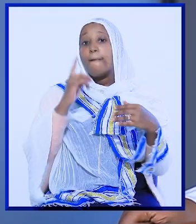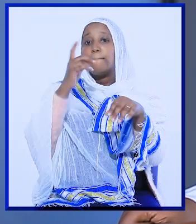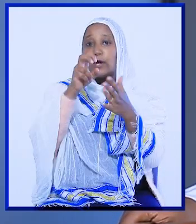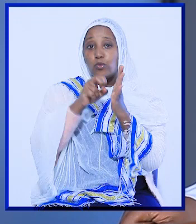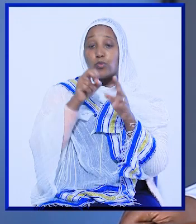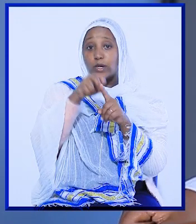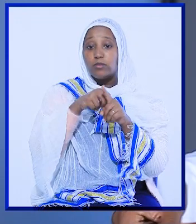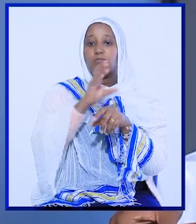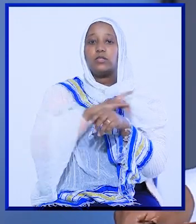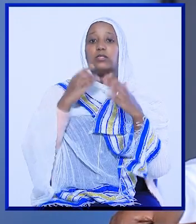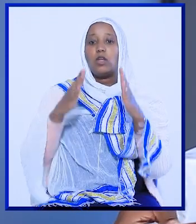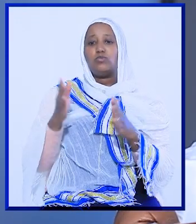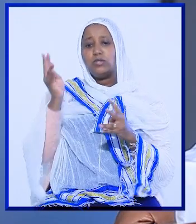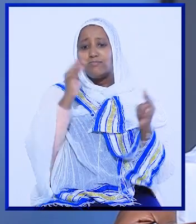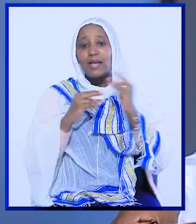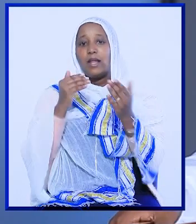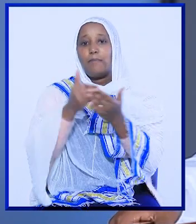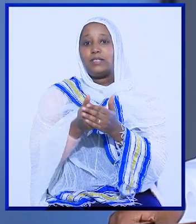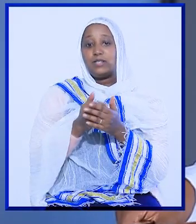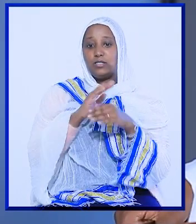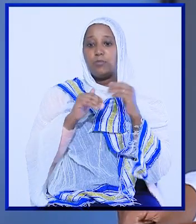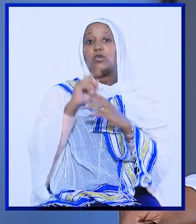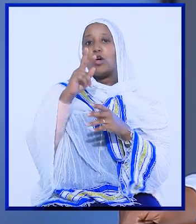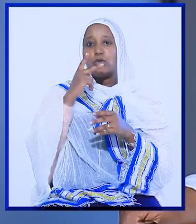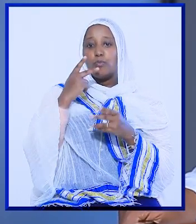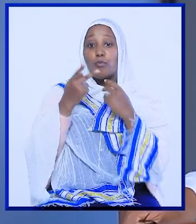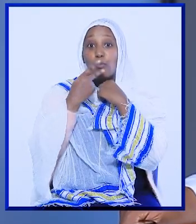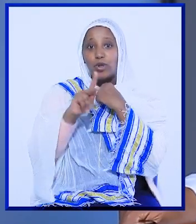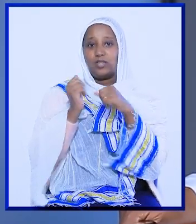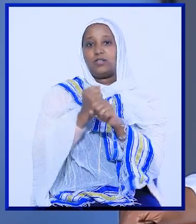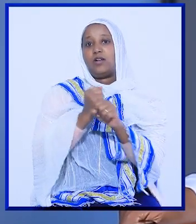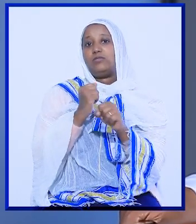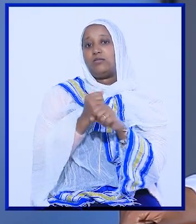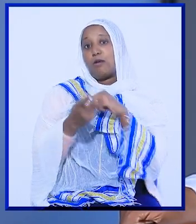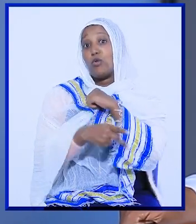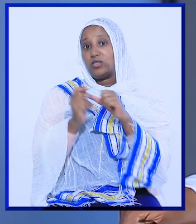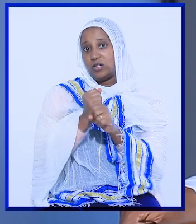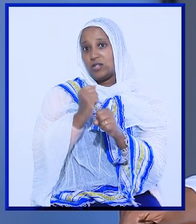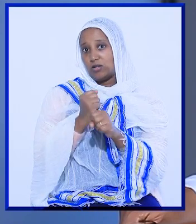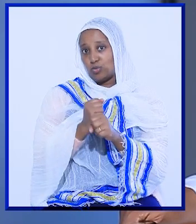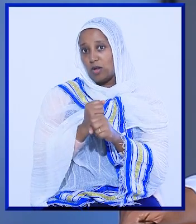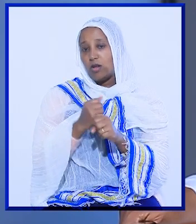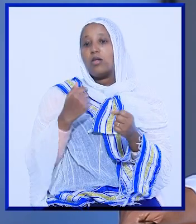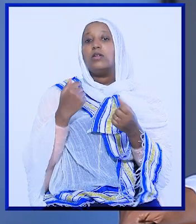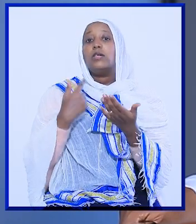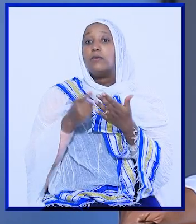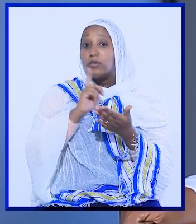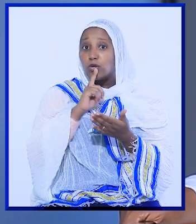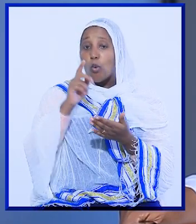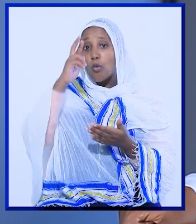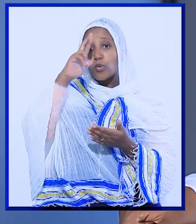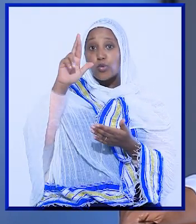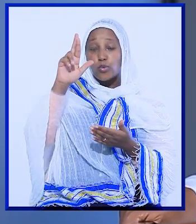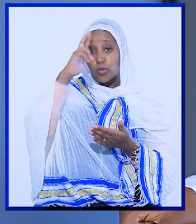ግን ክርስቲያኖችን ለማሰቃየት እንዲመቸው አንድ የፖለቲካ ሴራ እንደሰራ በቤተክርስቲያን ታሪክ ትምህርት ተቀምጧል። ይህ ምንድን ነው?